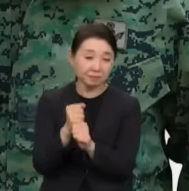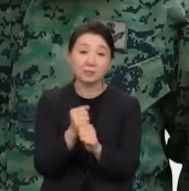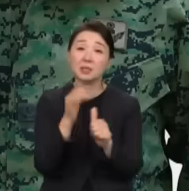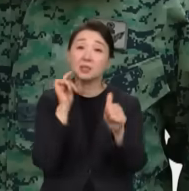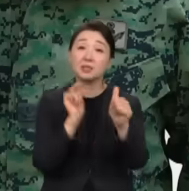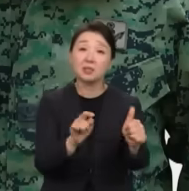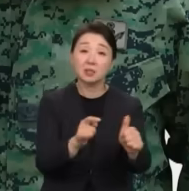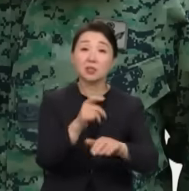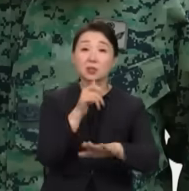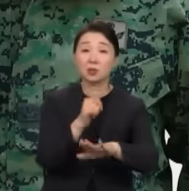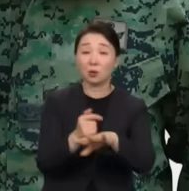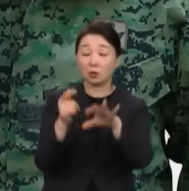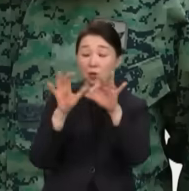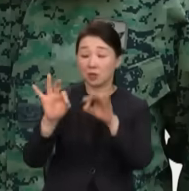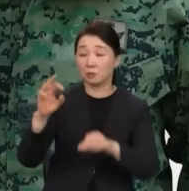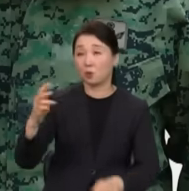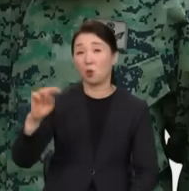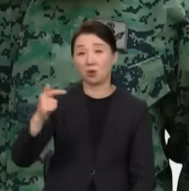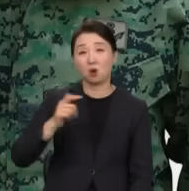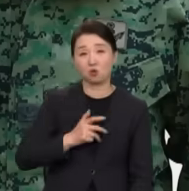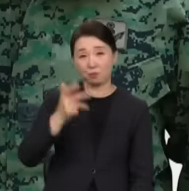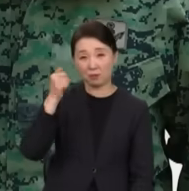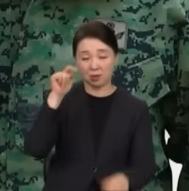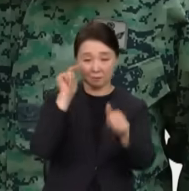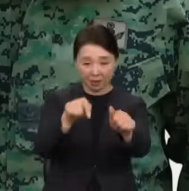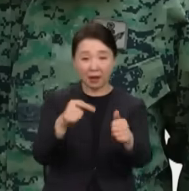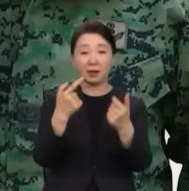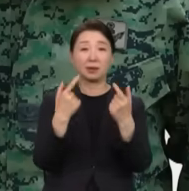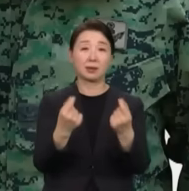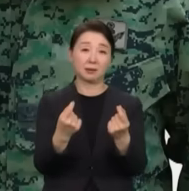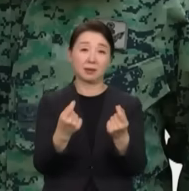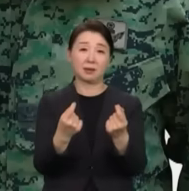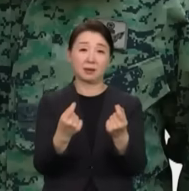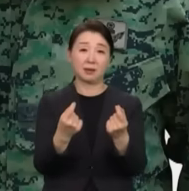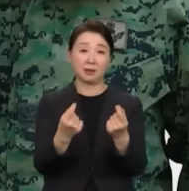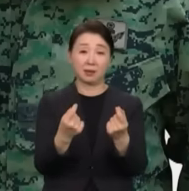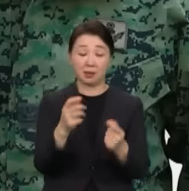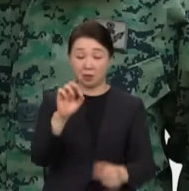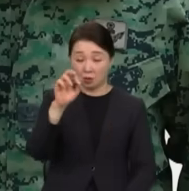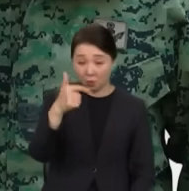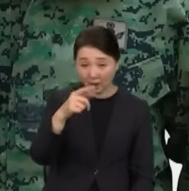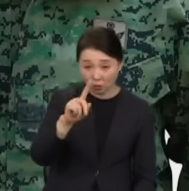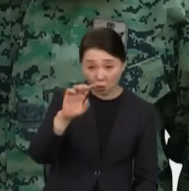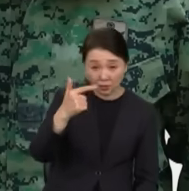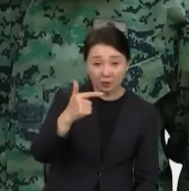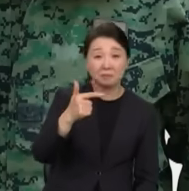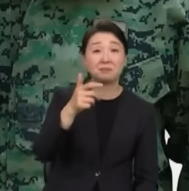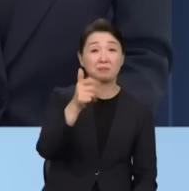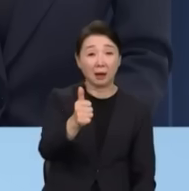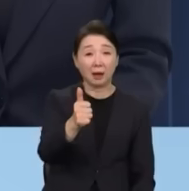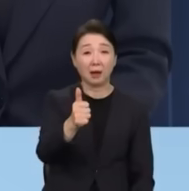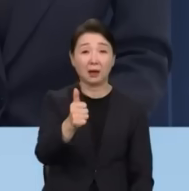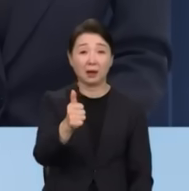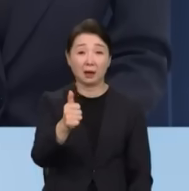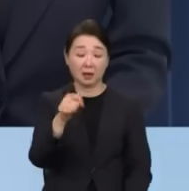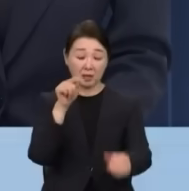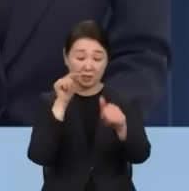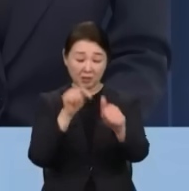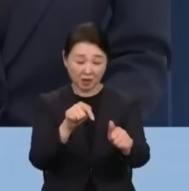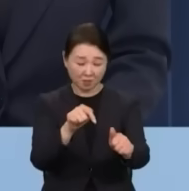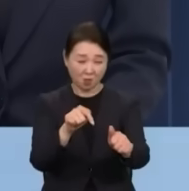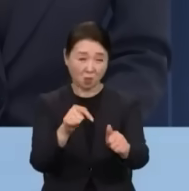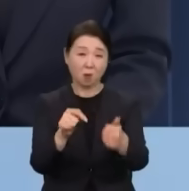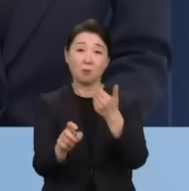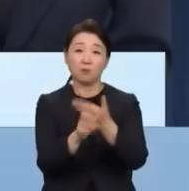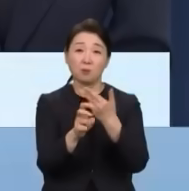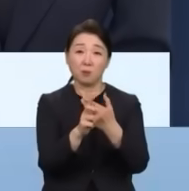지시는 결국 김용현 전 국방부 장관이 한 것으로 보인다고 했습니다. 앞서 곽종근 사령관은 체포 지시가 위법하니